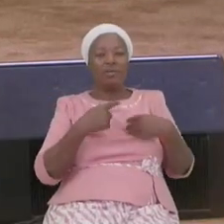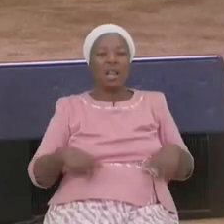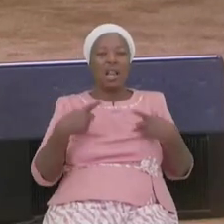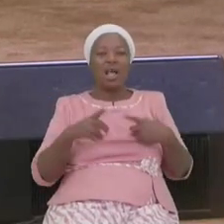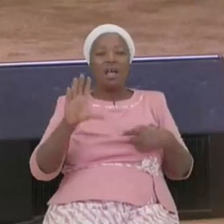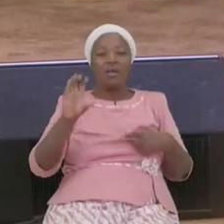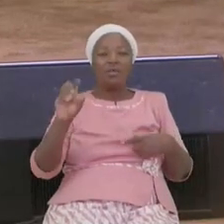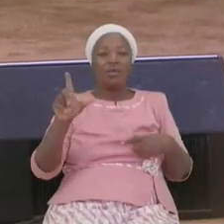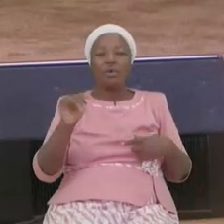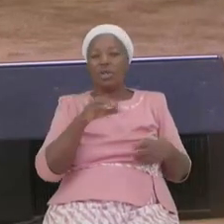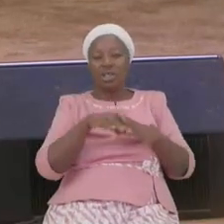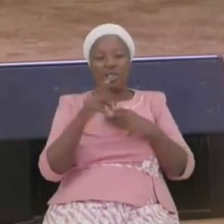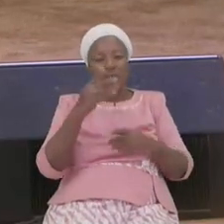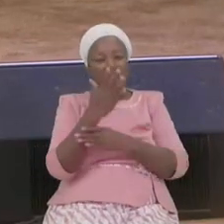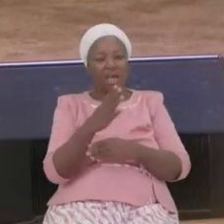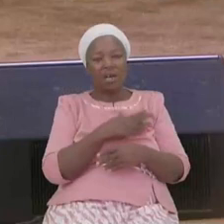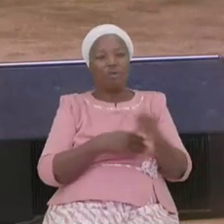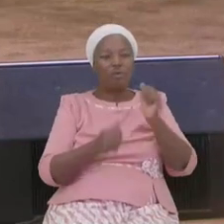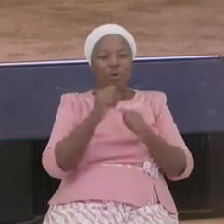l'autel avec des pincettes.